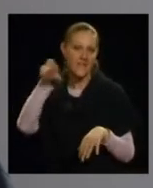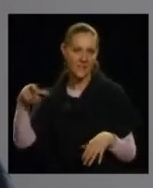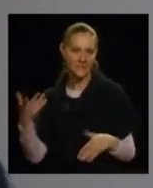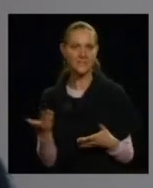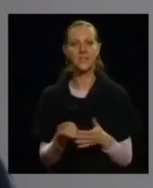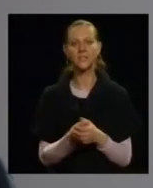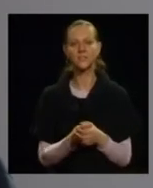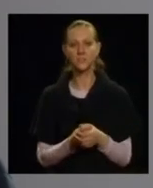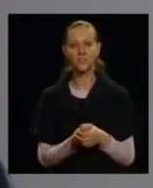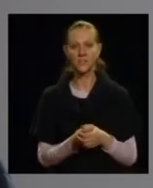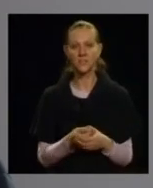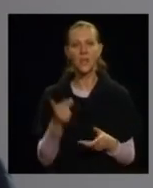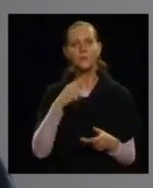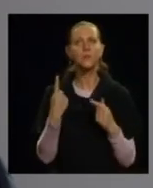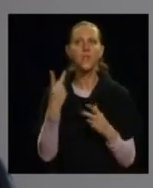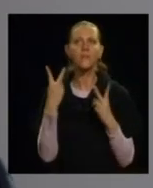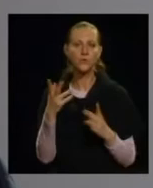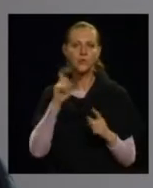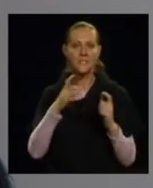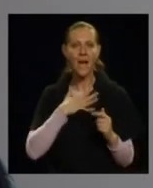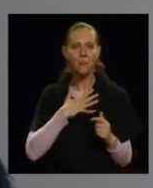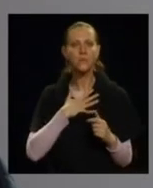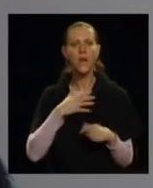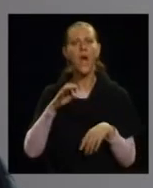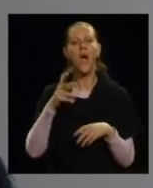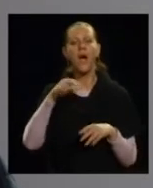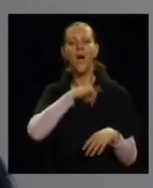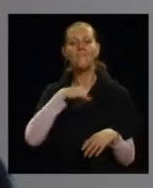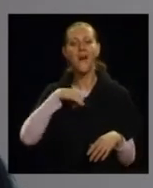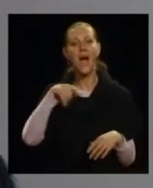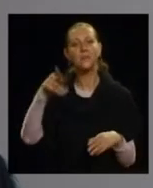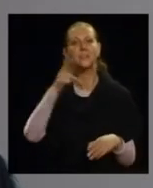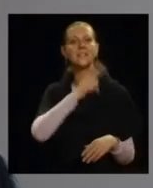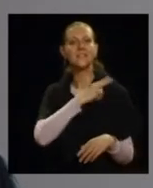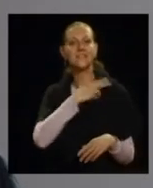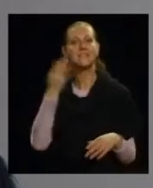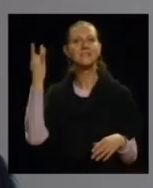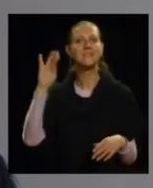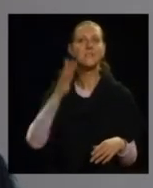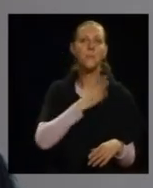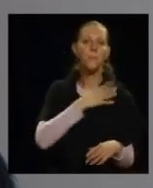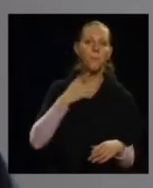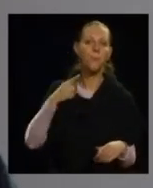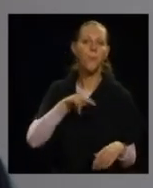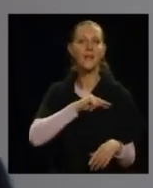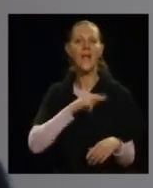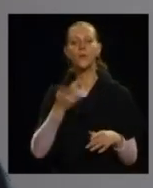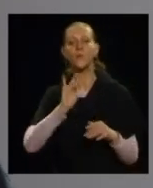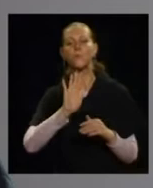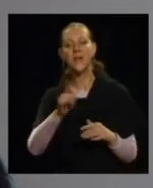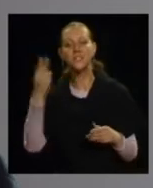ami különösen fontos számunkra, a város díjazottjai, díszpolgárok, újpesti